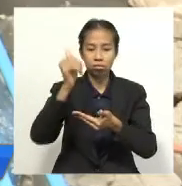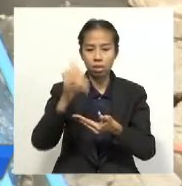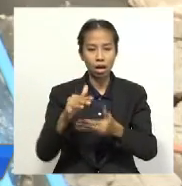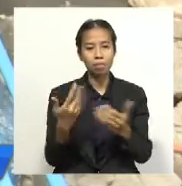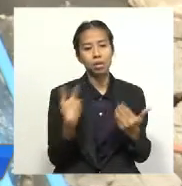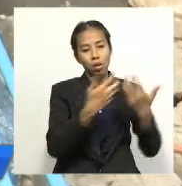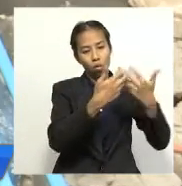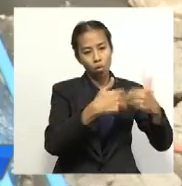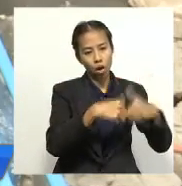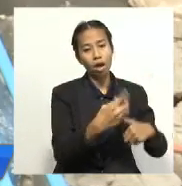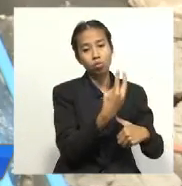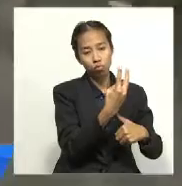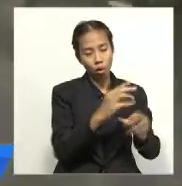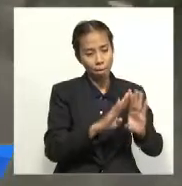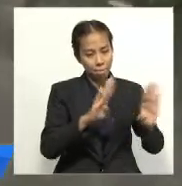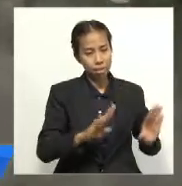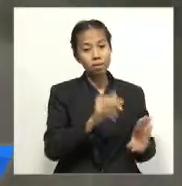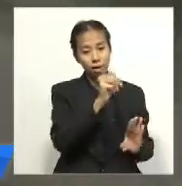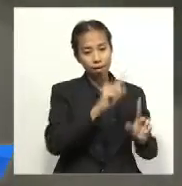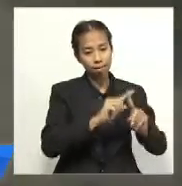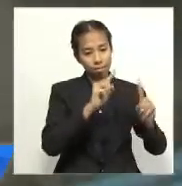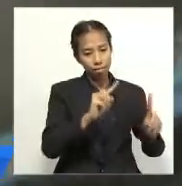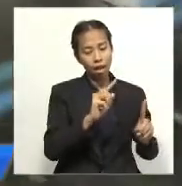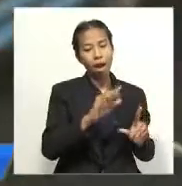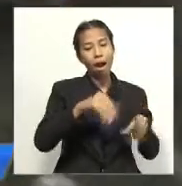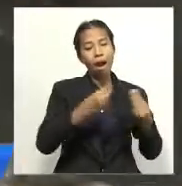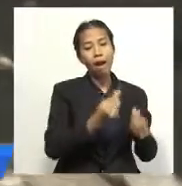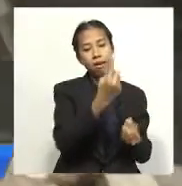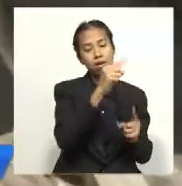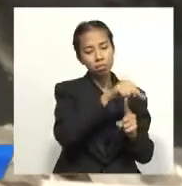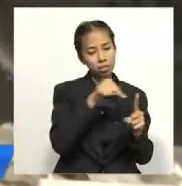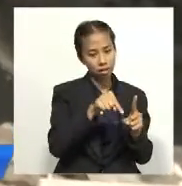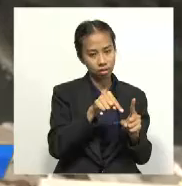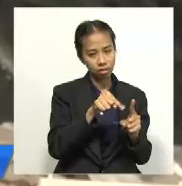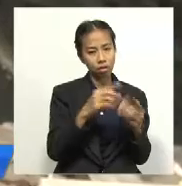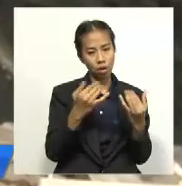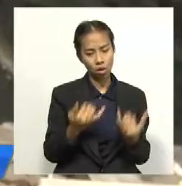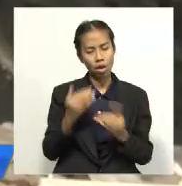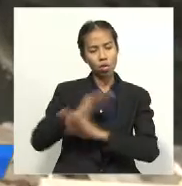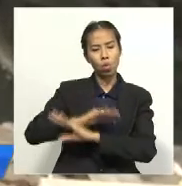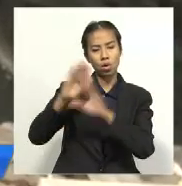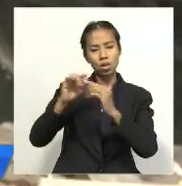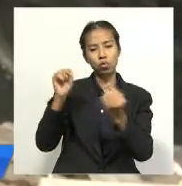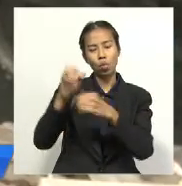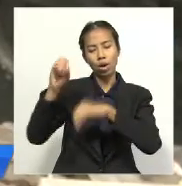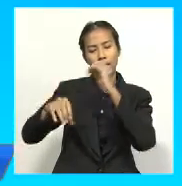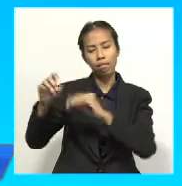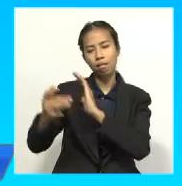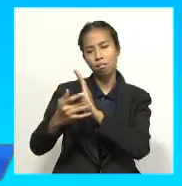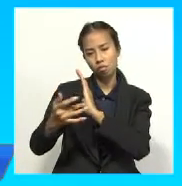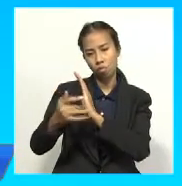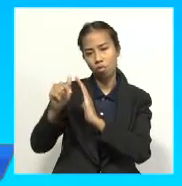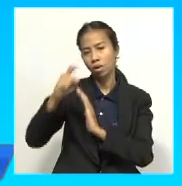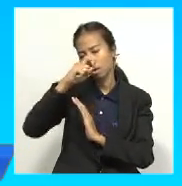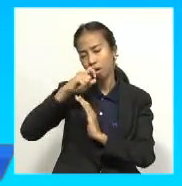งเปิดได้แต่ได้รับโควต้าเพียงร้อยละ1เท่านั้นสำหรับข้อเสนอทบทวนยกเลิกการนำเข้าขยะพิษหรือว่าขยะอิเล็กทรอนิกส์ที่เข้